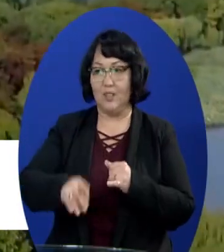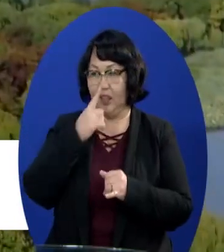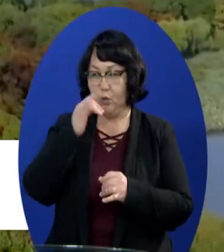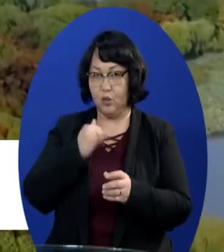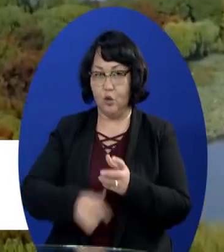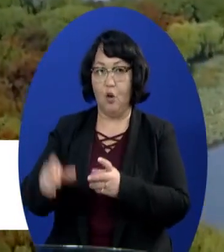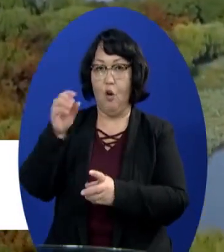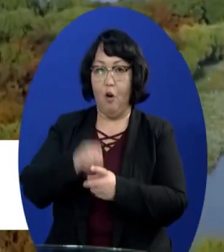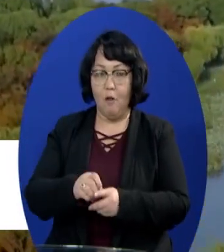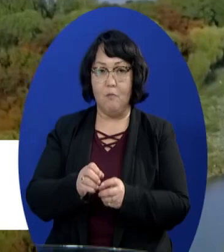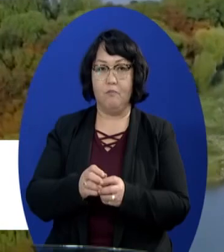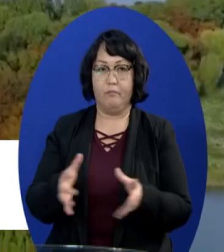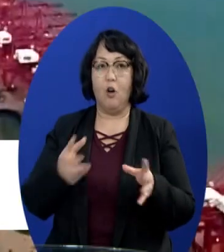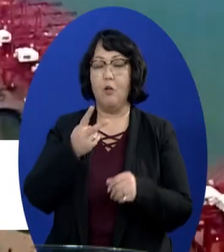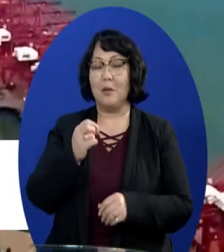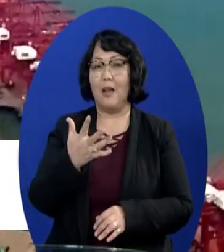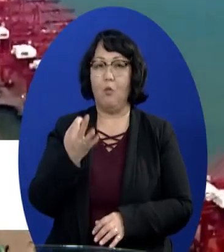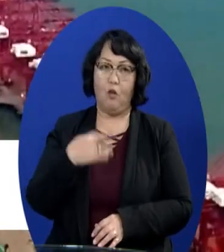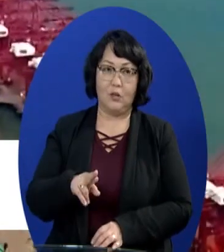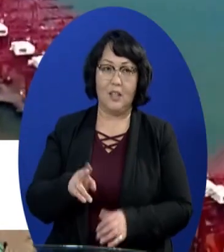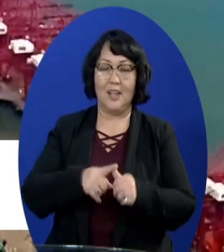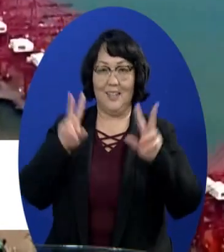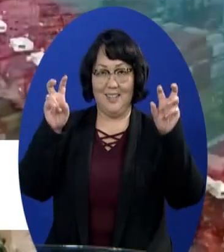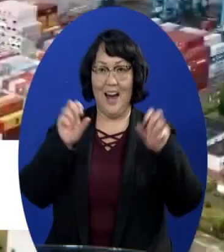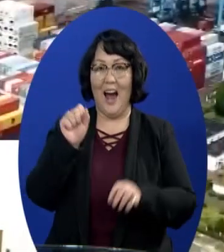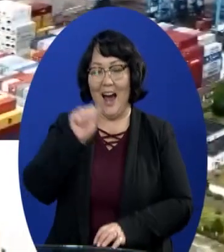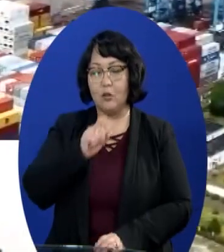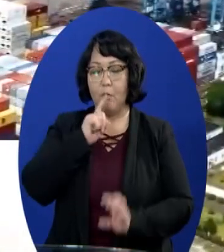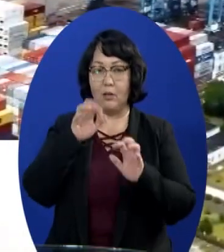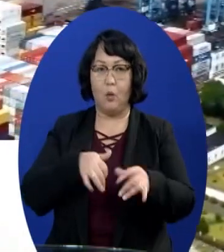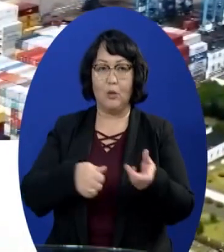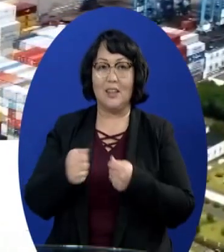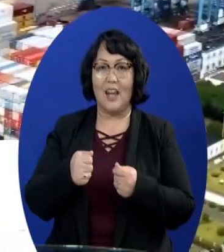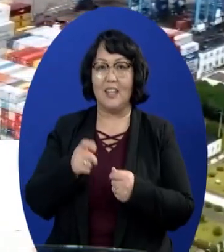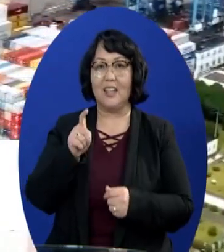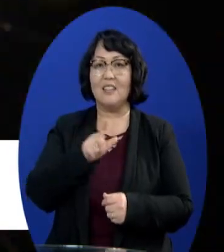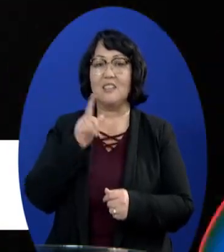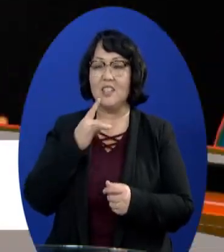цар хүрээгээтэлж 2005 онд нэрийг нь Аз нахуун далайн худалдааны хилцээр болгон өөрчилжээ.